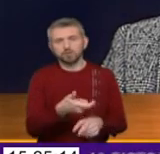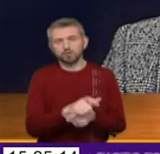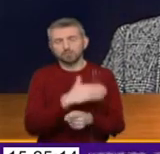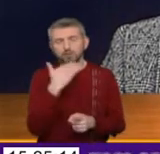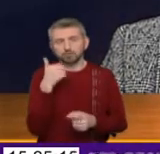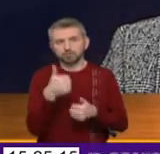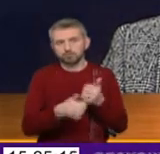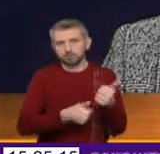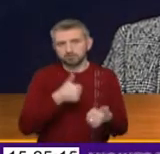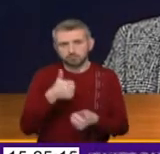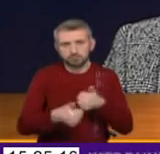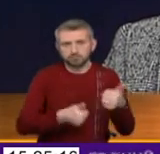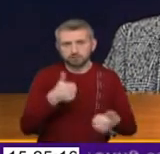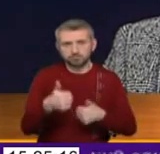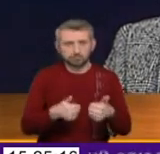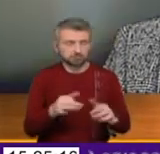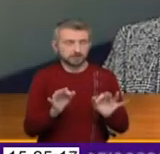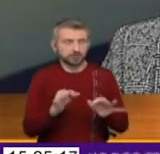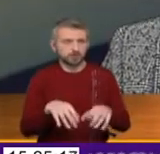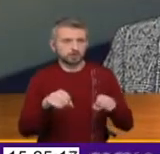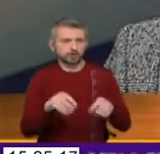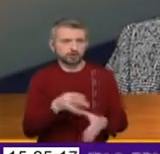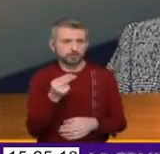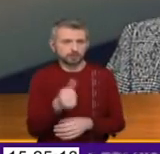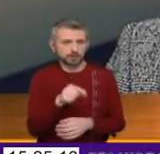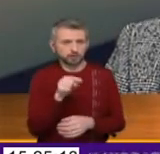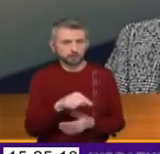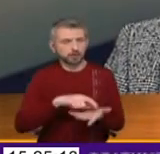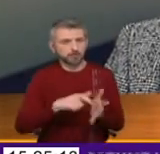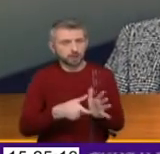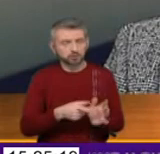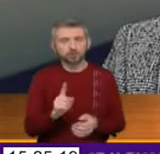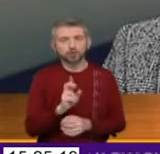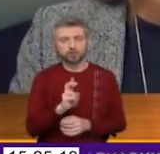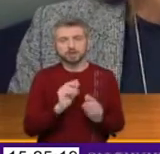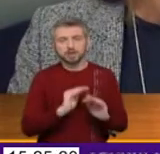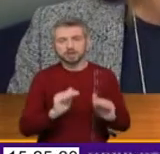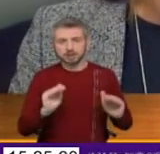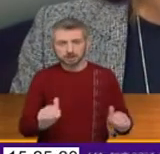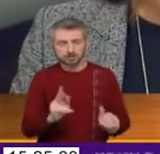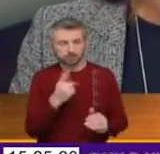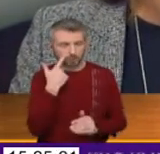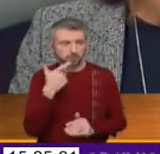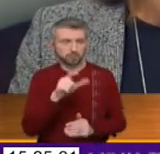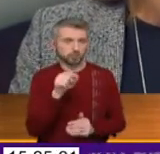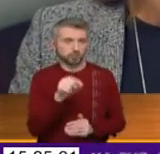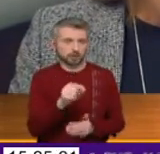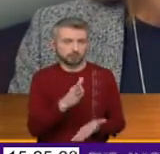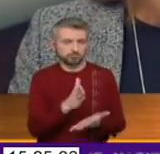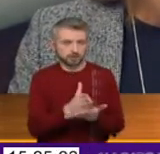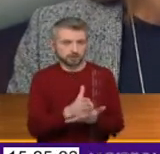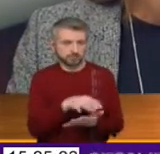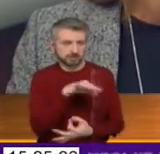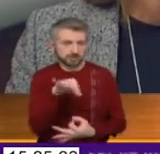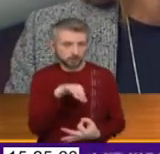гарних відзивів, і, звичайно, вирішили придбати цю функціональну кімнату для того, щоб дітки, які здебільшого там є саме